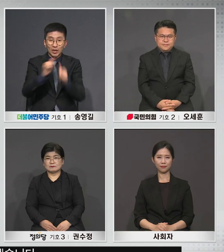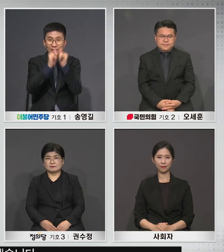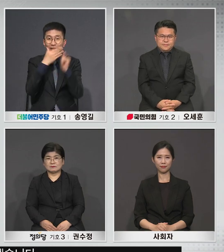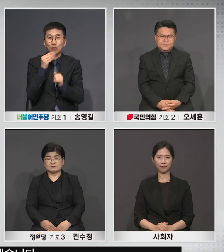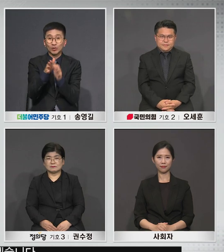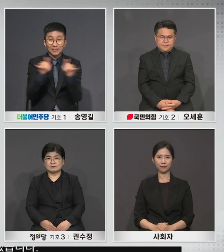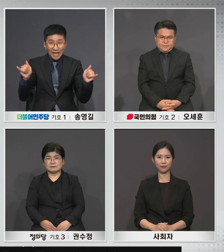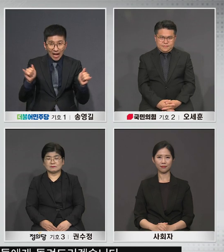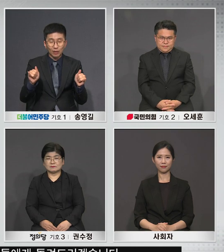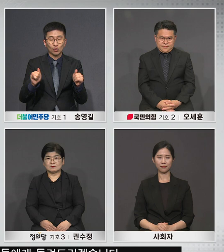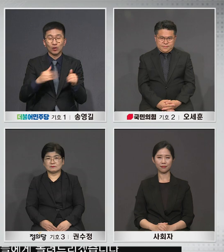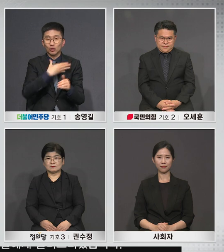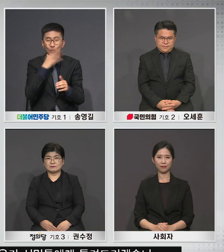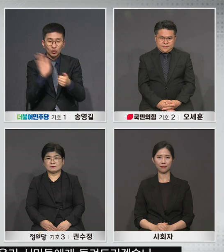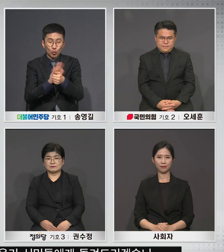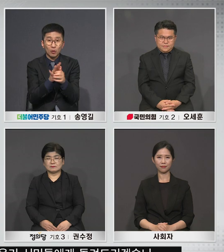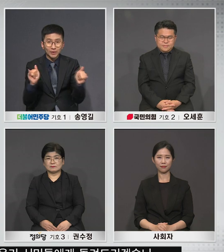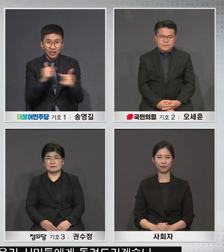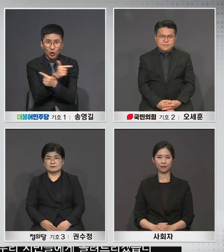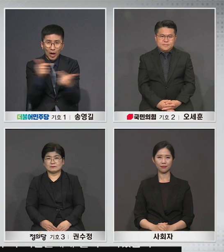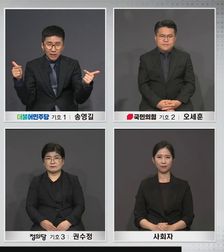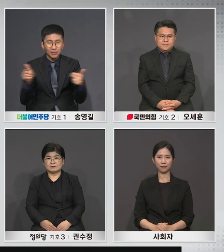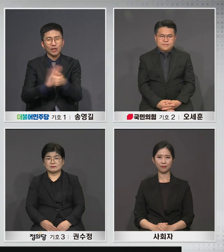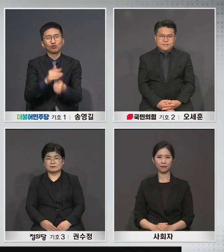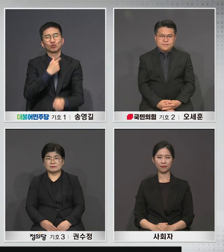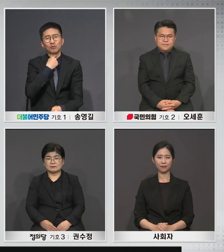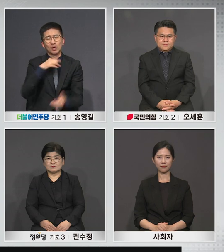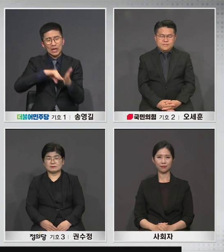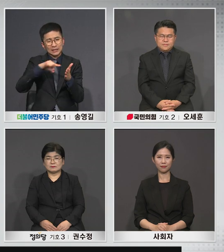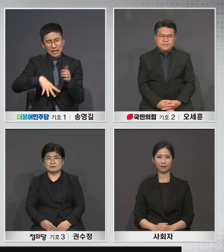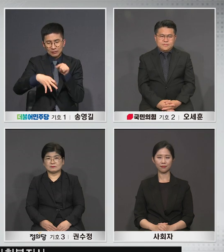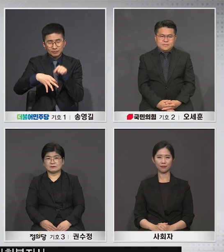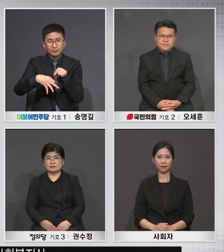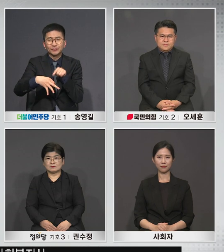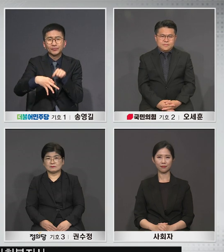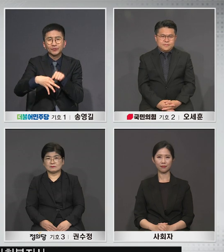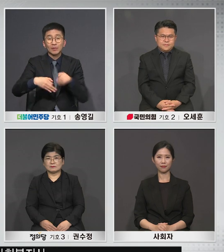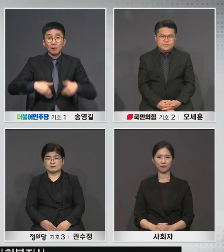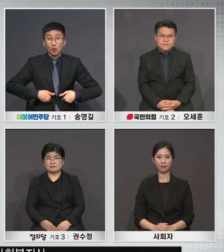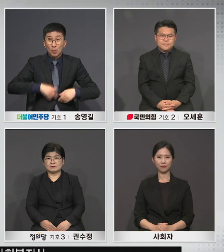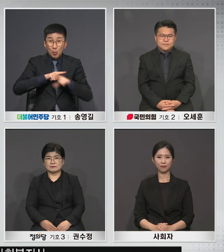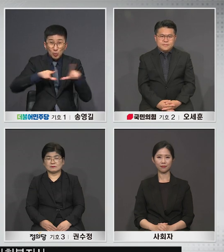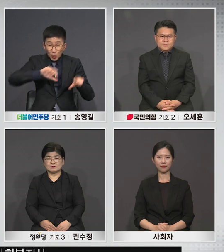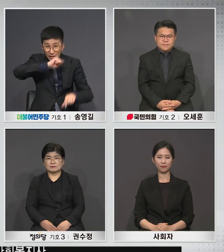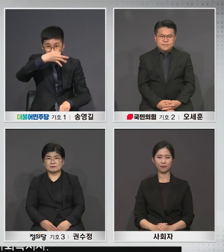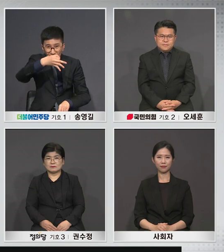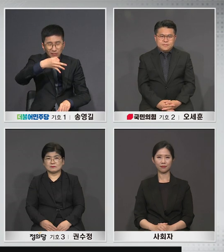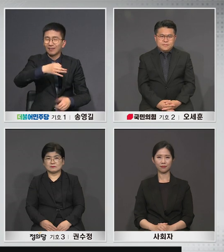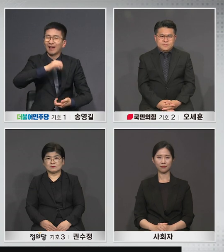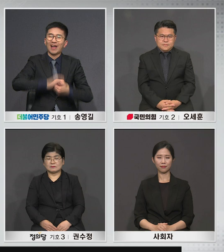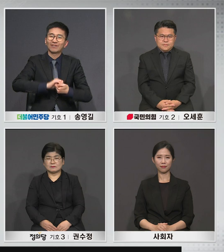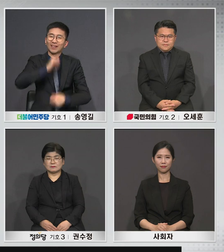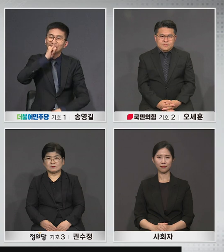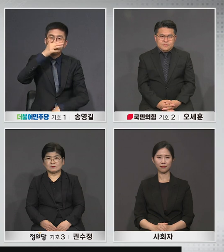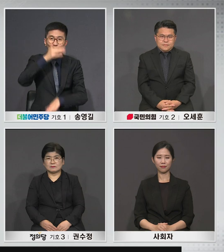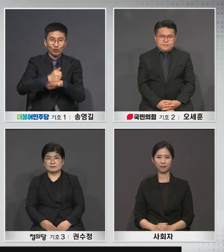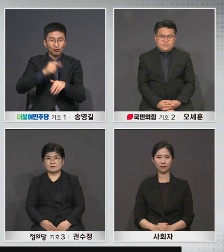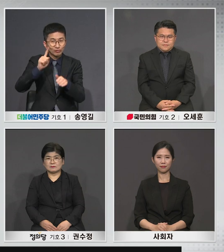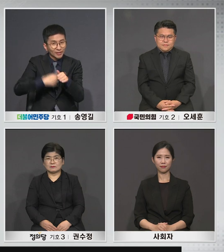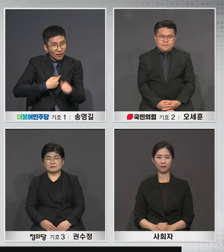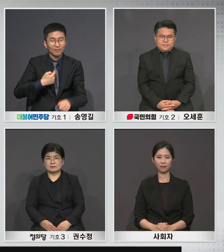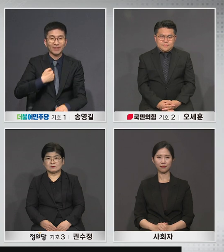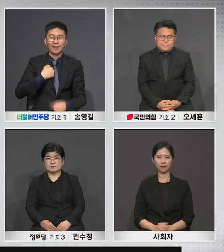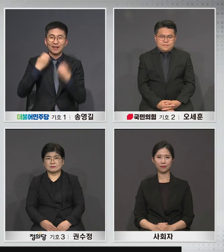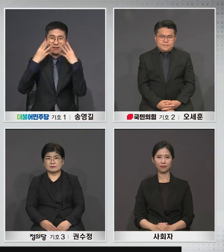복지 문제를 해결하겠습니다. 재원이 있어야 됩니다. 일반 회교로는 불가능합니다. 이것에 대한 저는 창조적인 그런